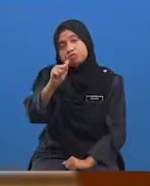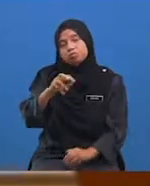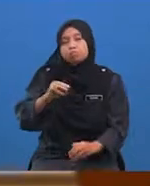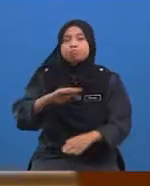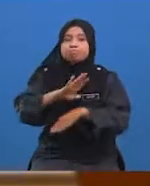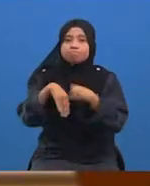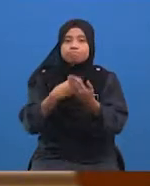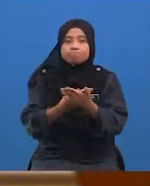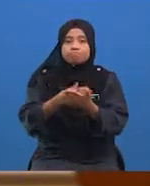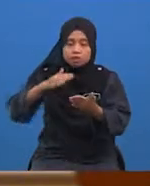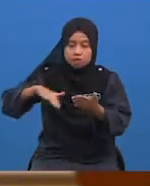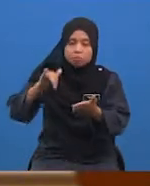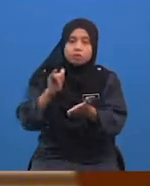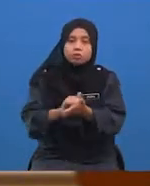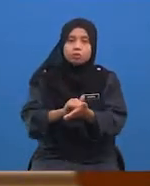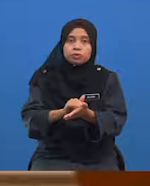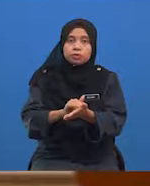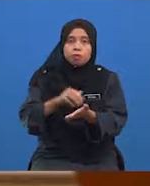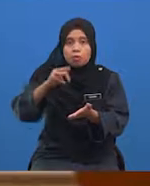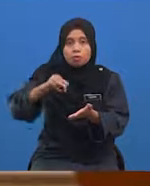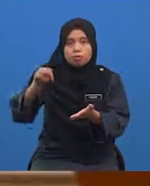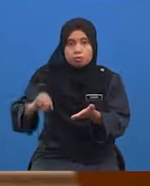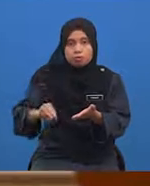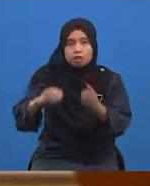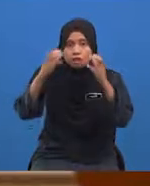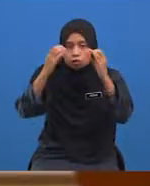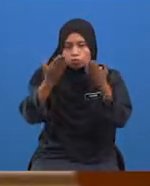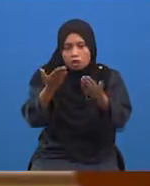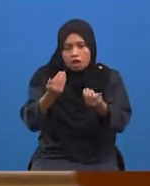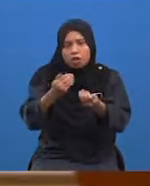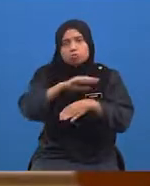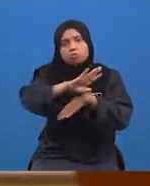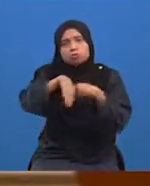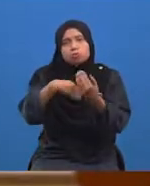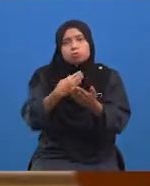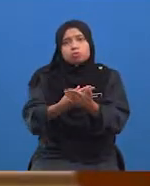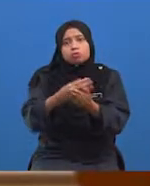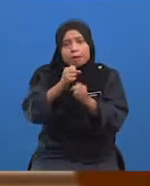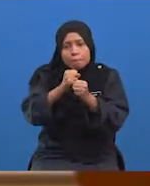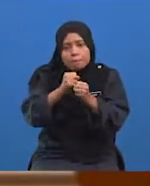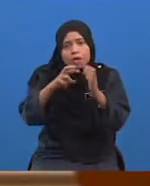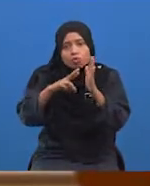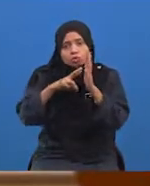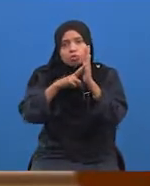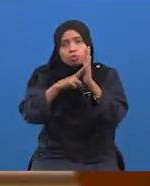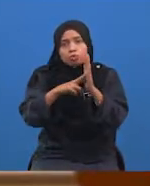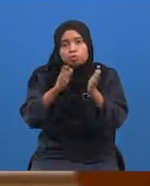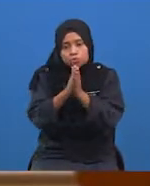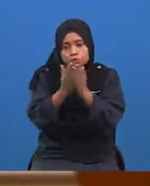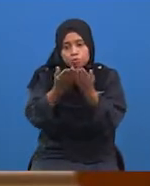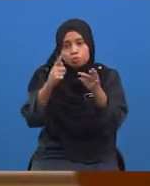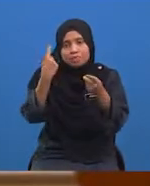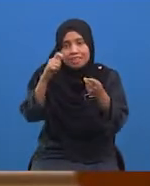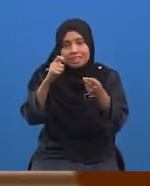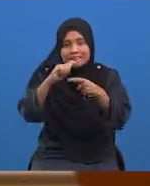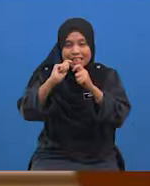Murid-murid sekalian, sebelum itu, murid-murid, cikgu berharap kamu semua dapat merujuk buku teks